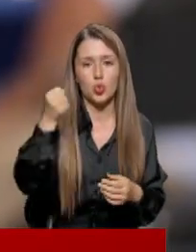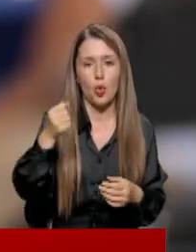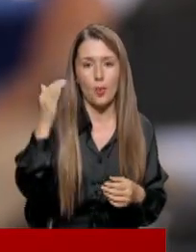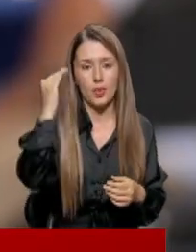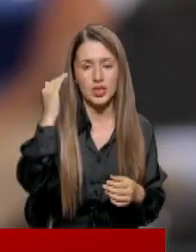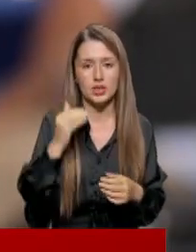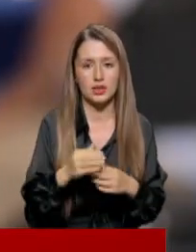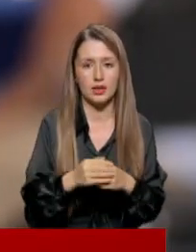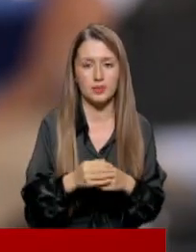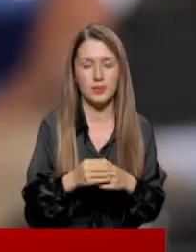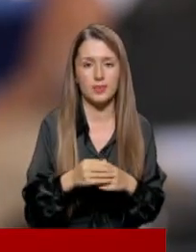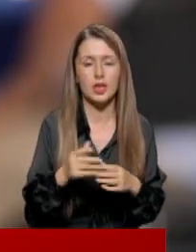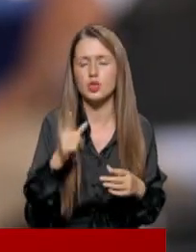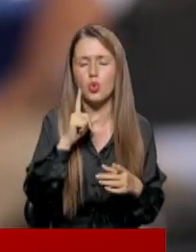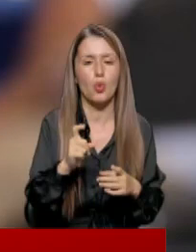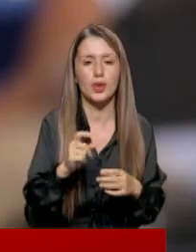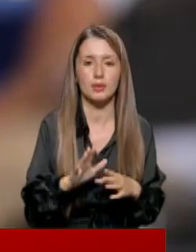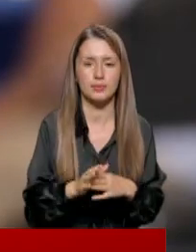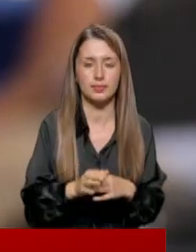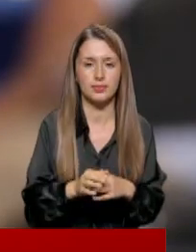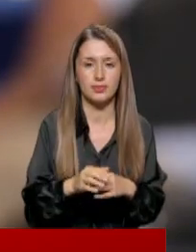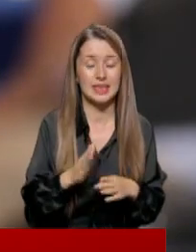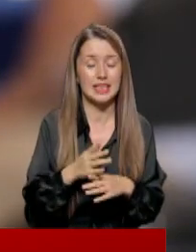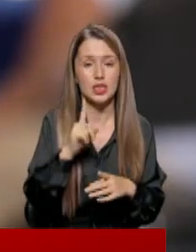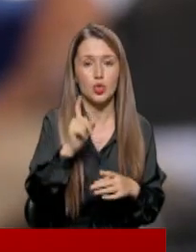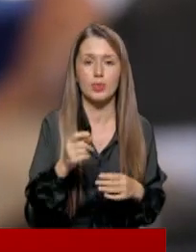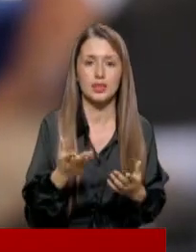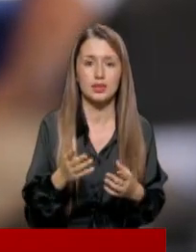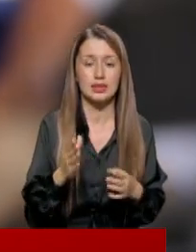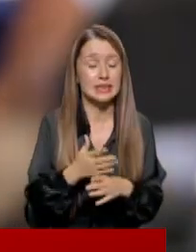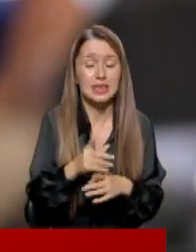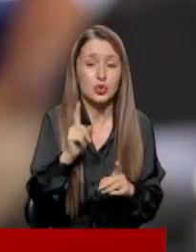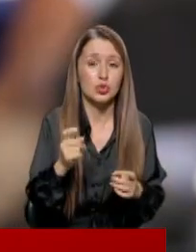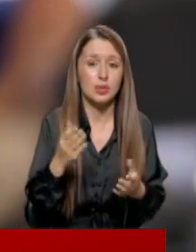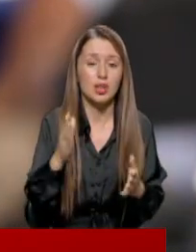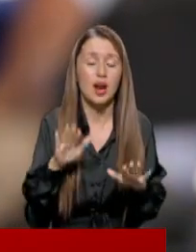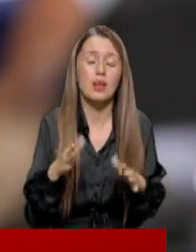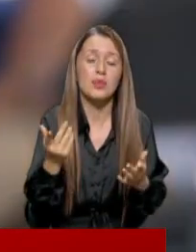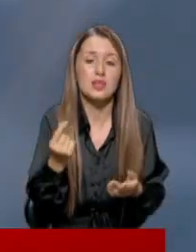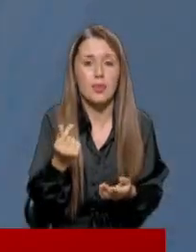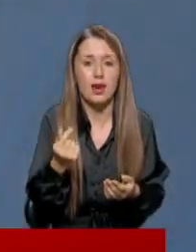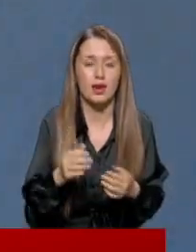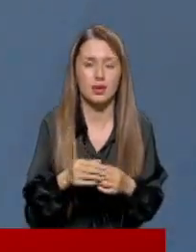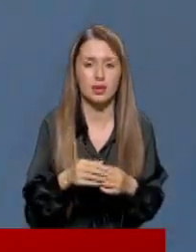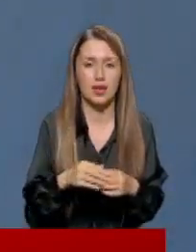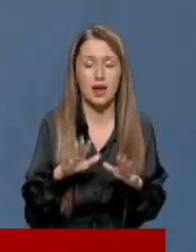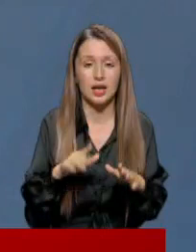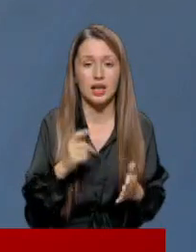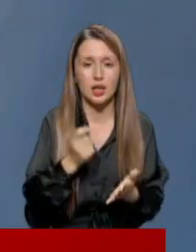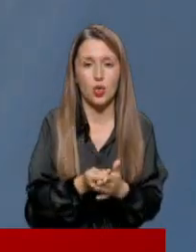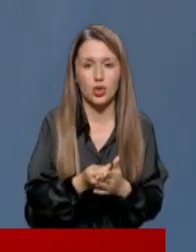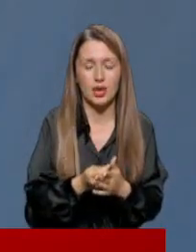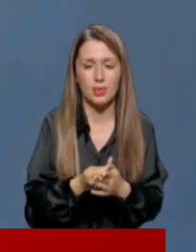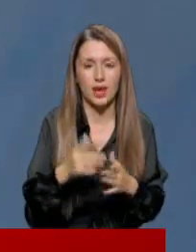ödüyor. Geri kalanı sormadım da. Niye sormadın? Niye sorayım? Kalmaz ki paramız bizim Büyükşehir'de. Kalan ödeme